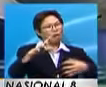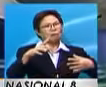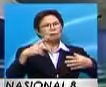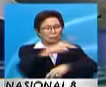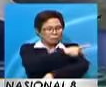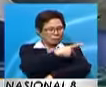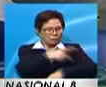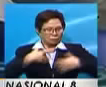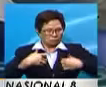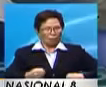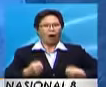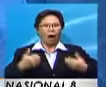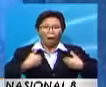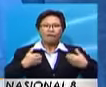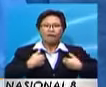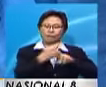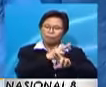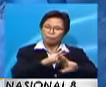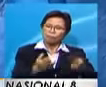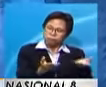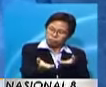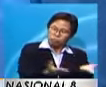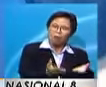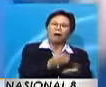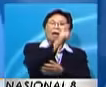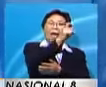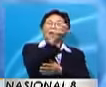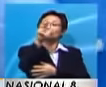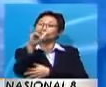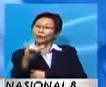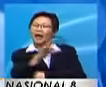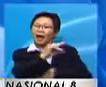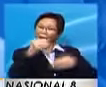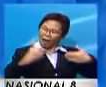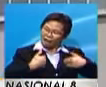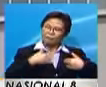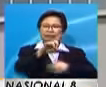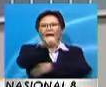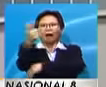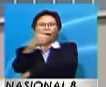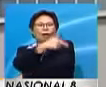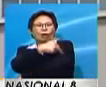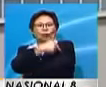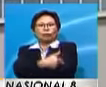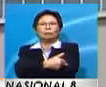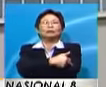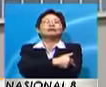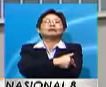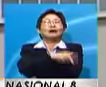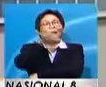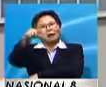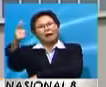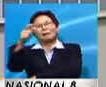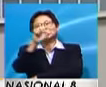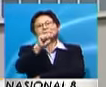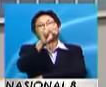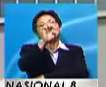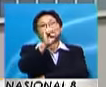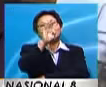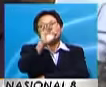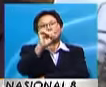yang menyediakan perkhidmatan imbasan SW selain Hospital Tengku ampuan jemaah Sabak